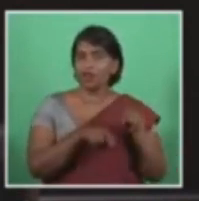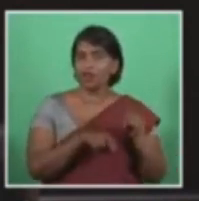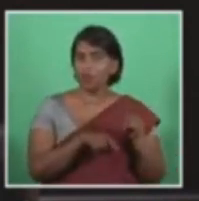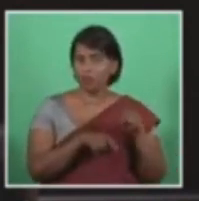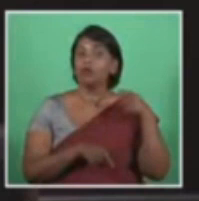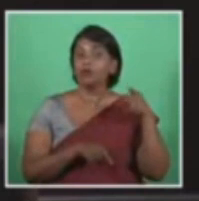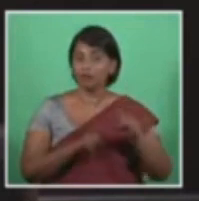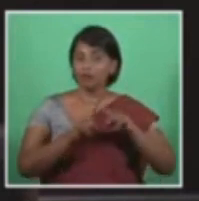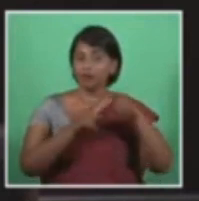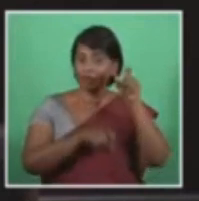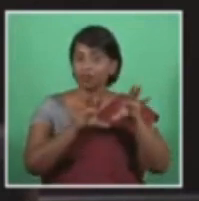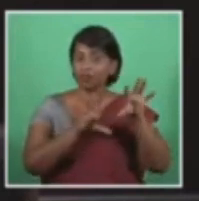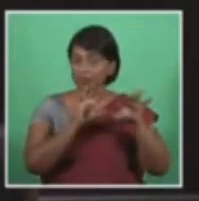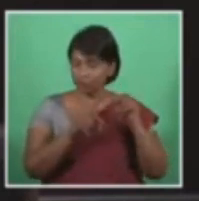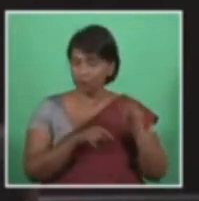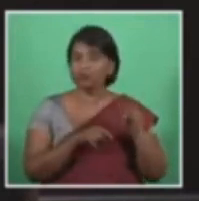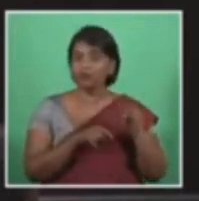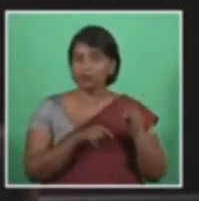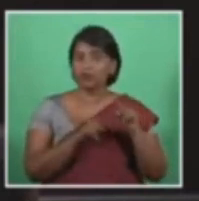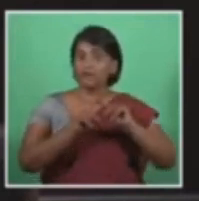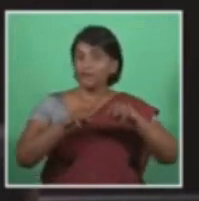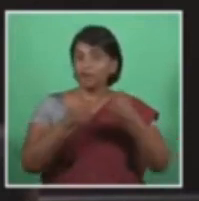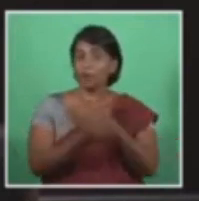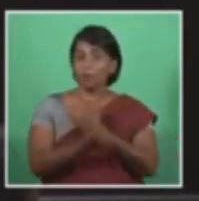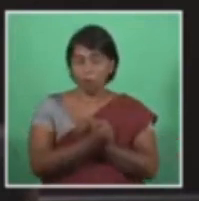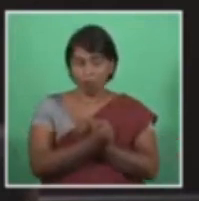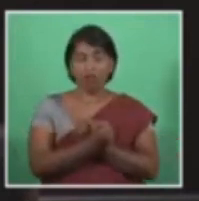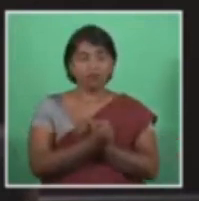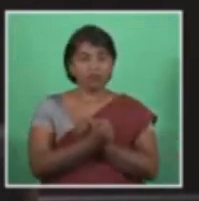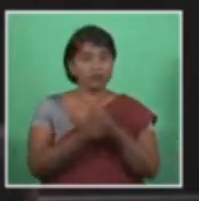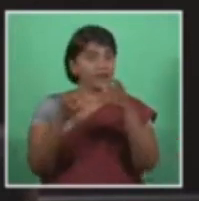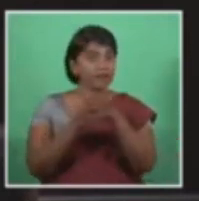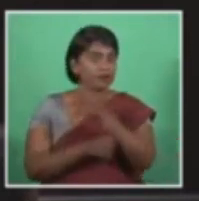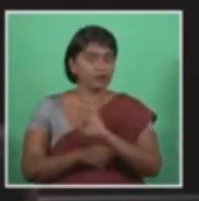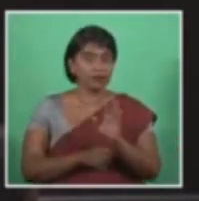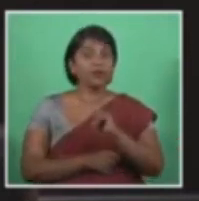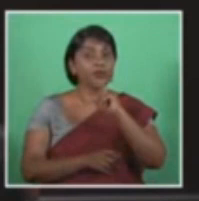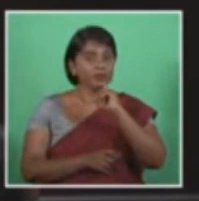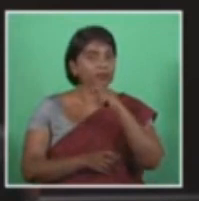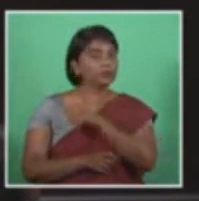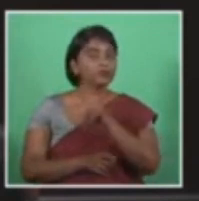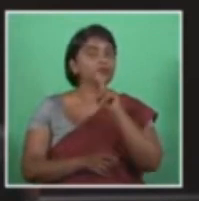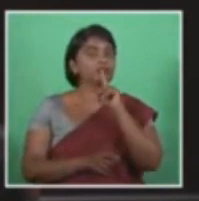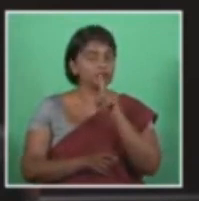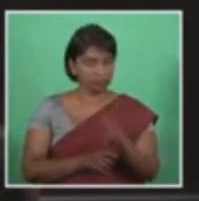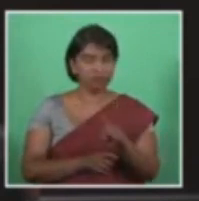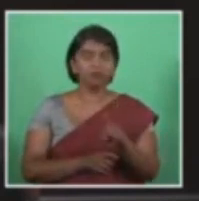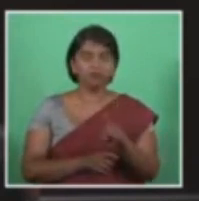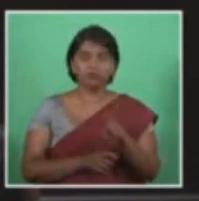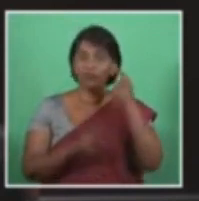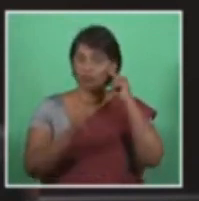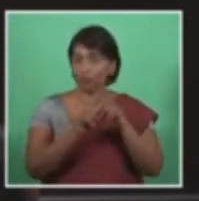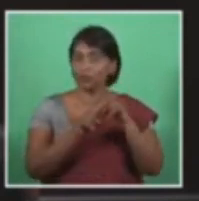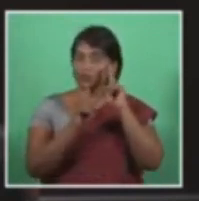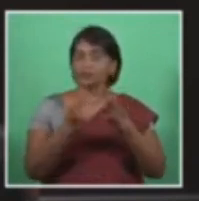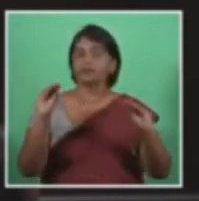ඒ වෙනත් තැනත්තන් තේරීම සිදු කරන්නේ වෙන කවුරුවත් පොලිසිය හෝ වෙන කවුරුත් කණ්ඩායමක් නෙවෙයි, අධිකරණය විසින් තීන්දු කරන ලබන